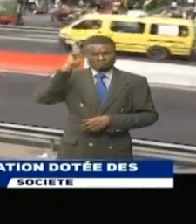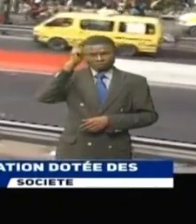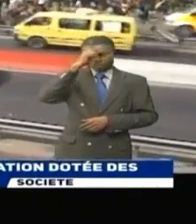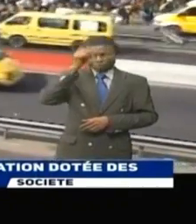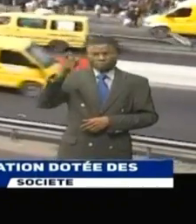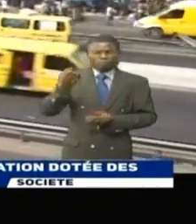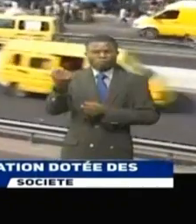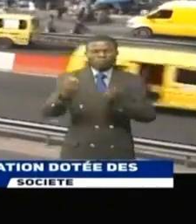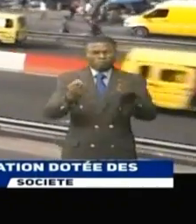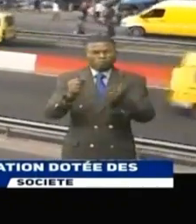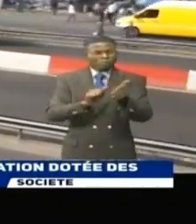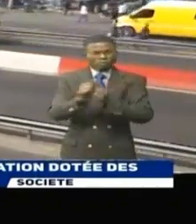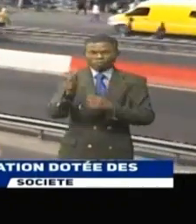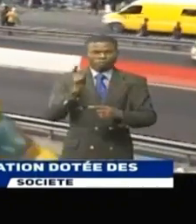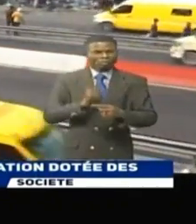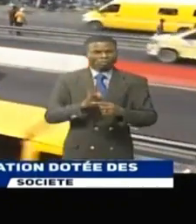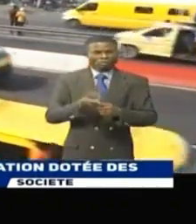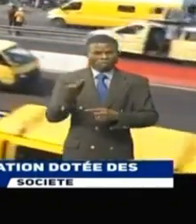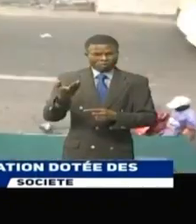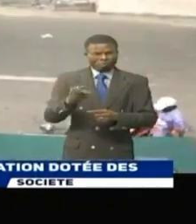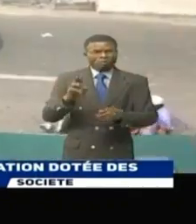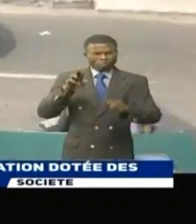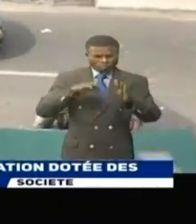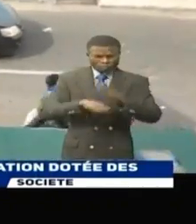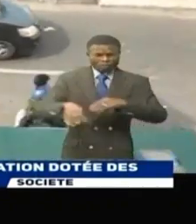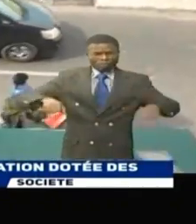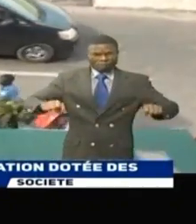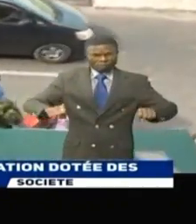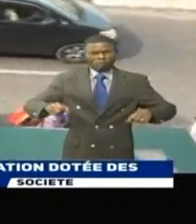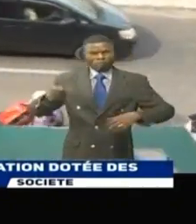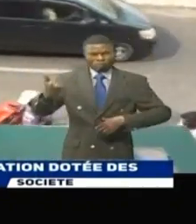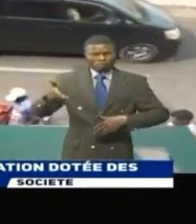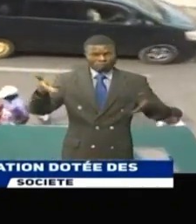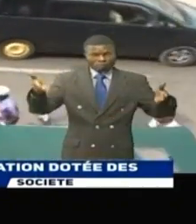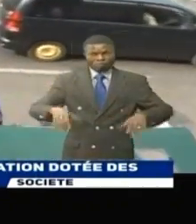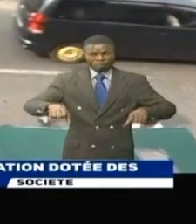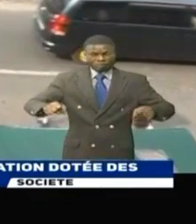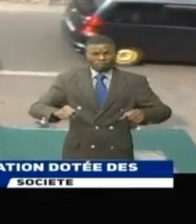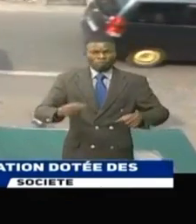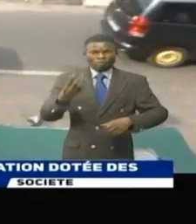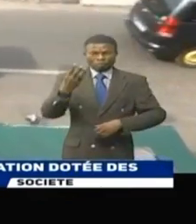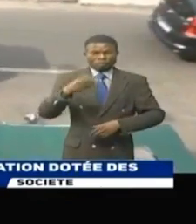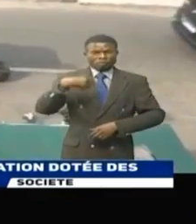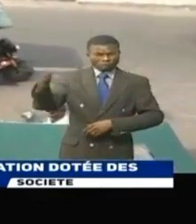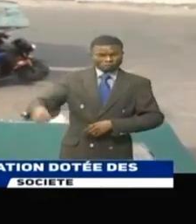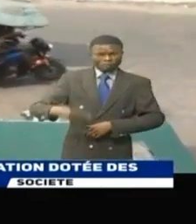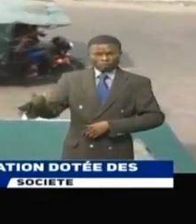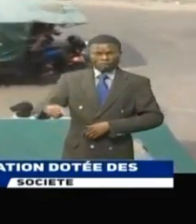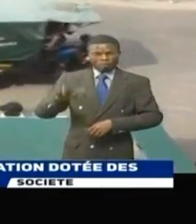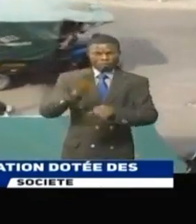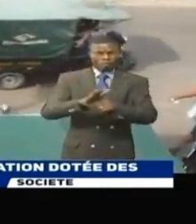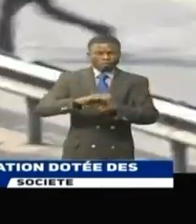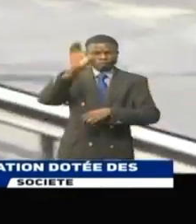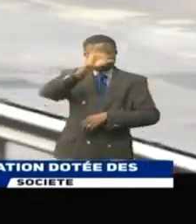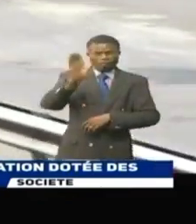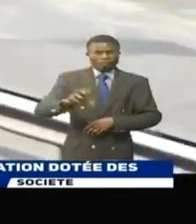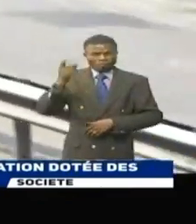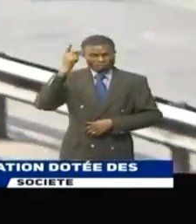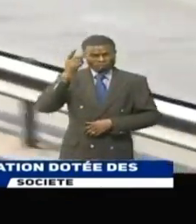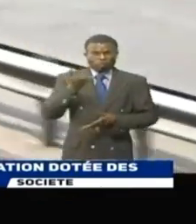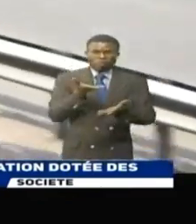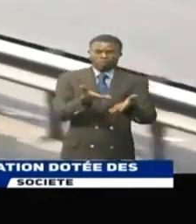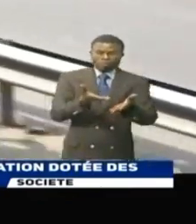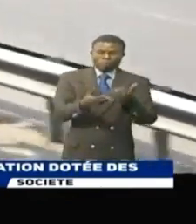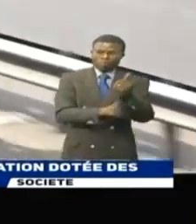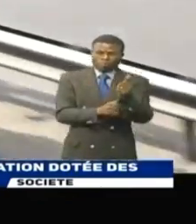les voitures ne peuvent accéder facilement. La présence de ces motos à trois pneus dans plusieurs communes de Kinshasa facilite